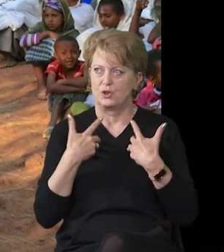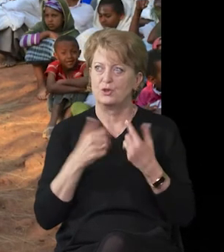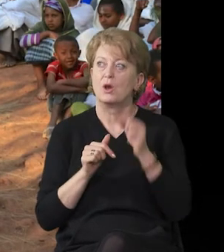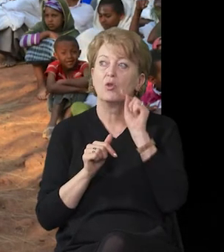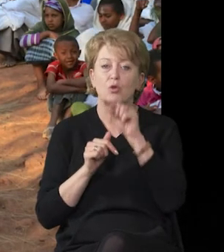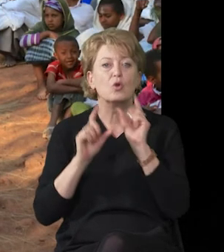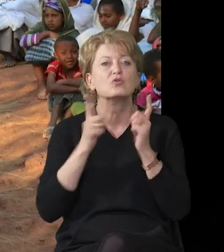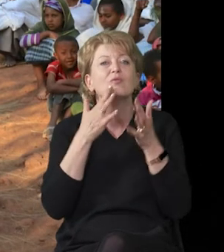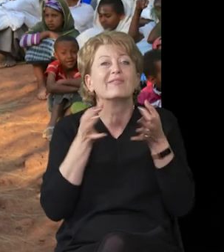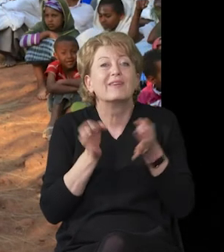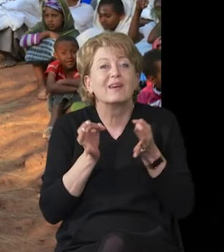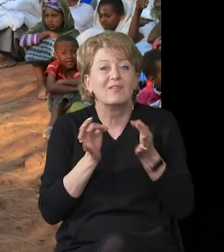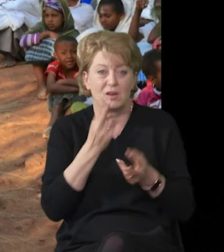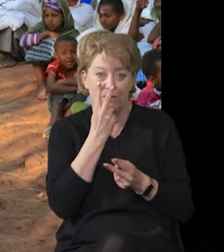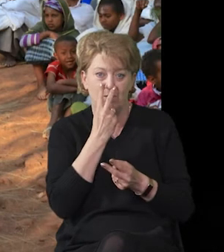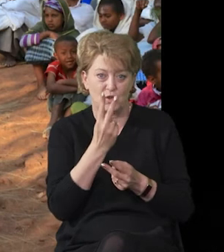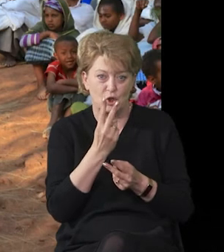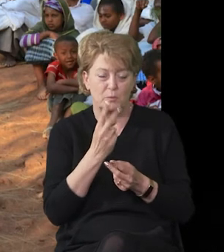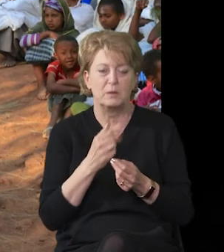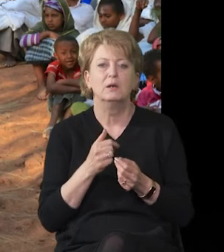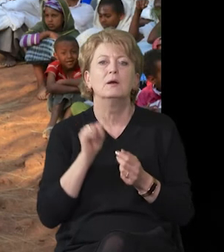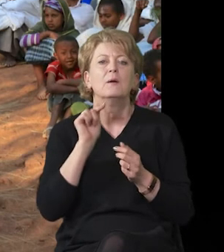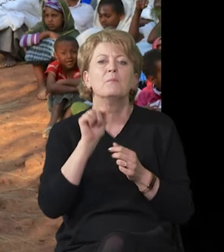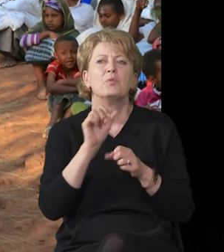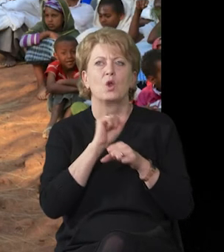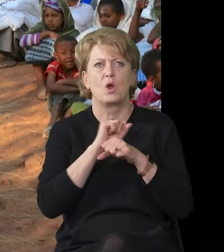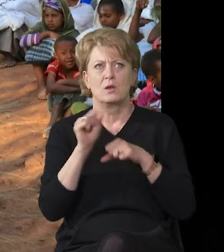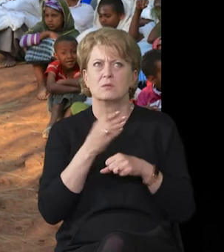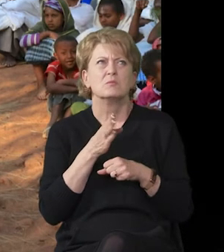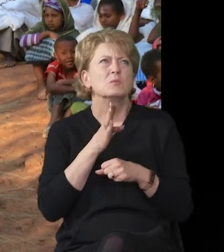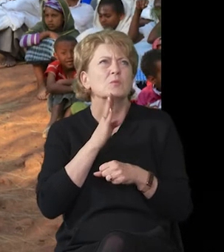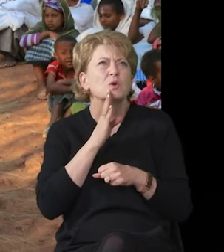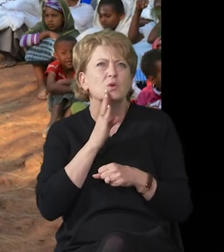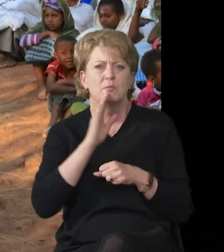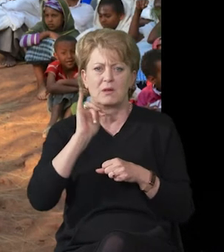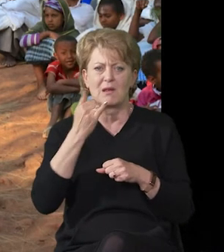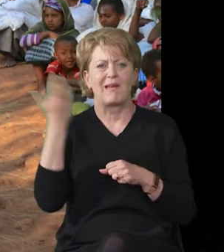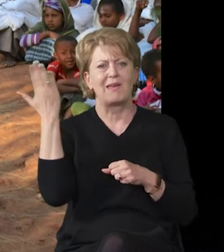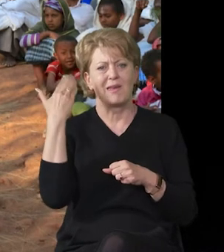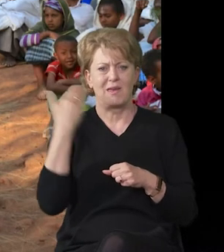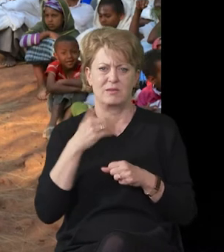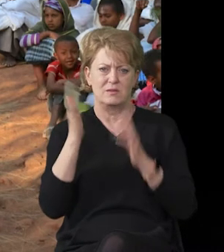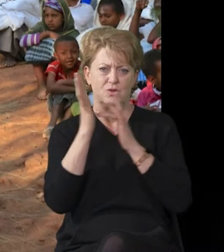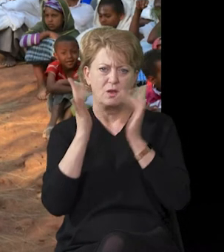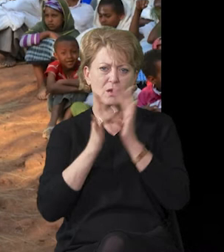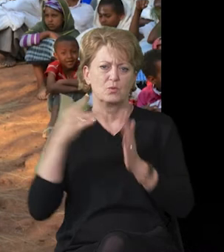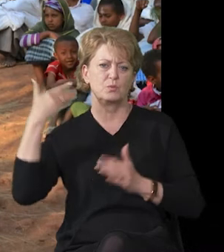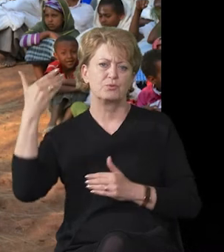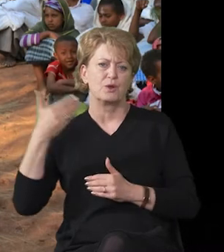biblijna, która przypomina, przynajmniej dla mnie, kazanie Jezusa na górze. Kapłan stoi sobie